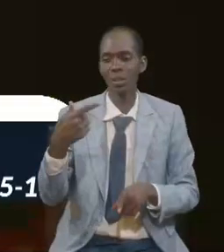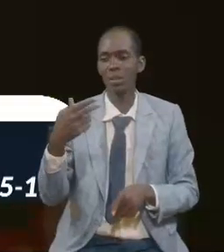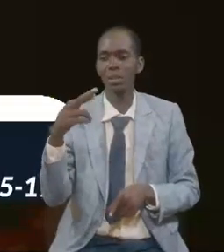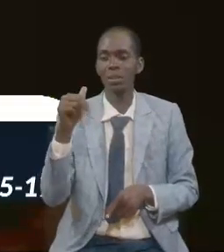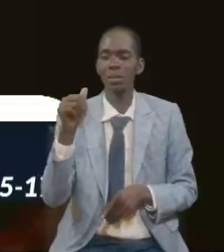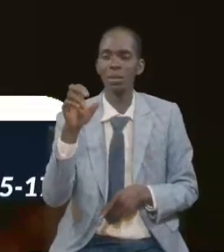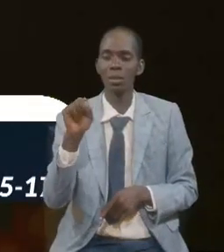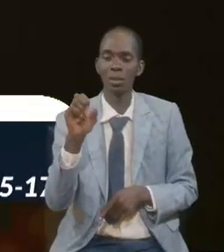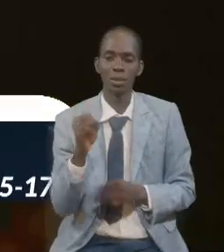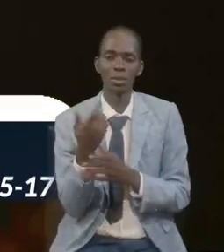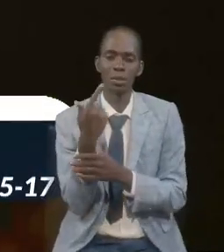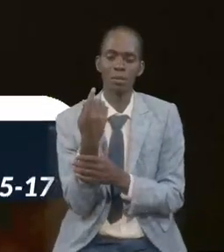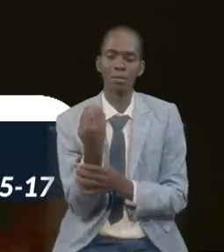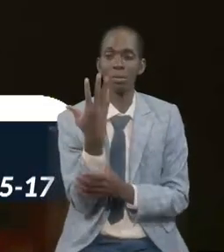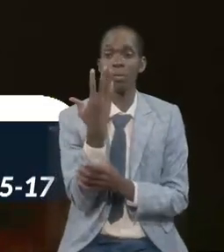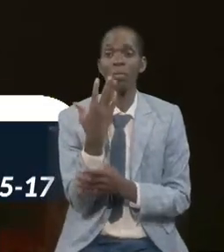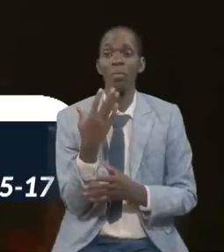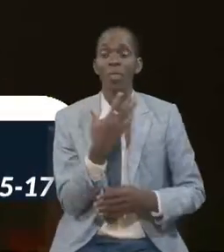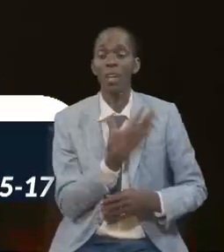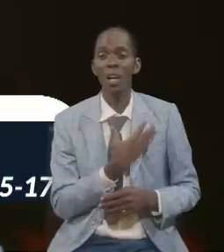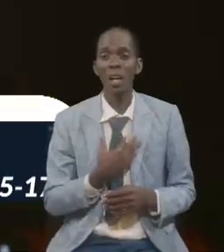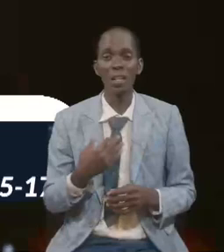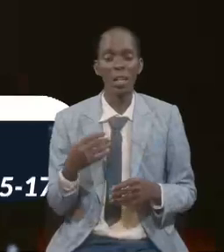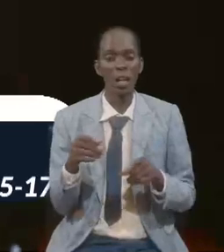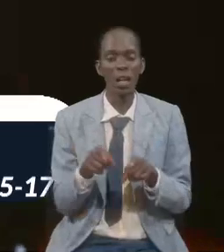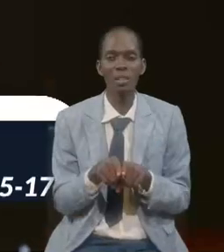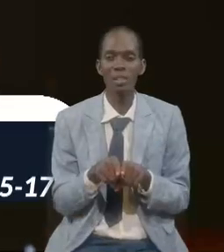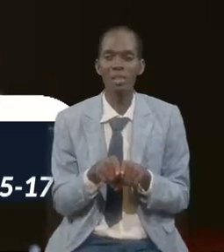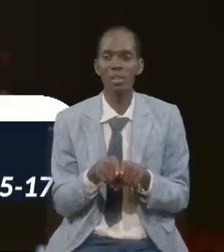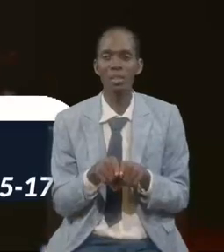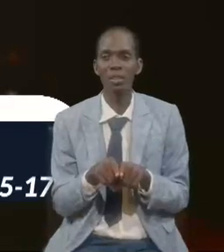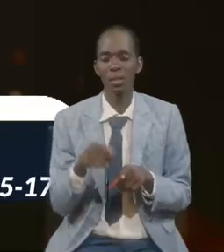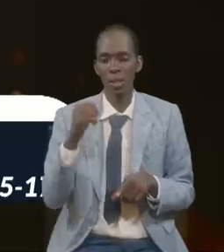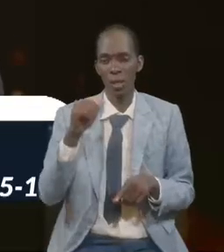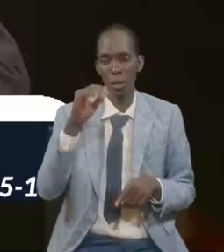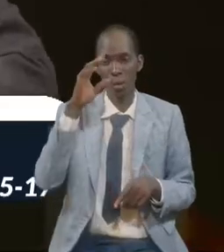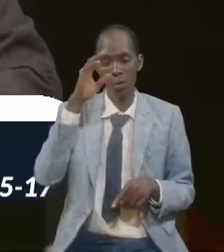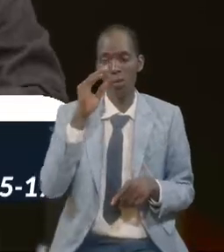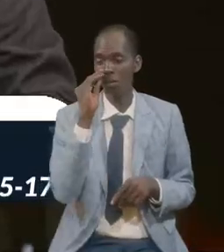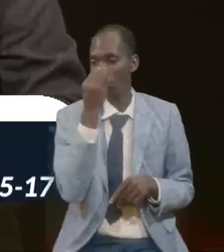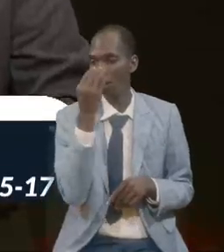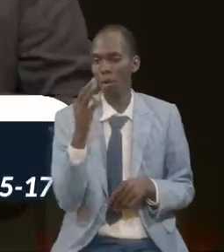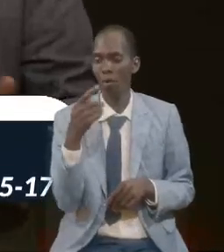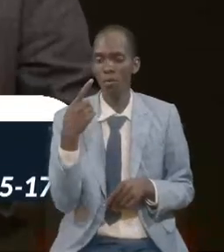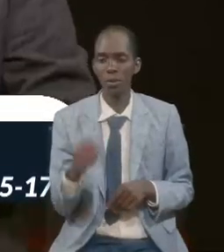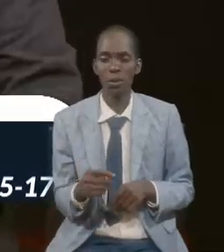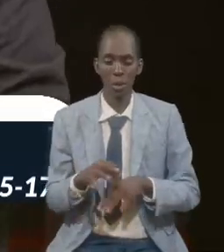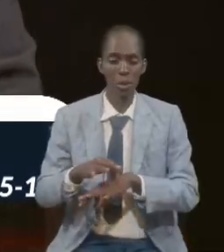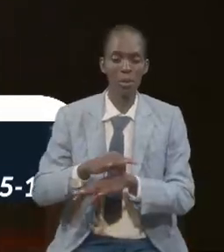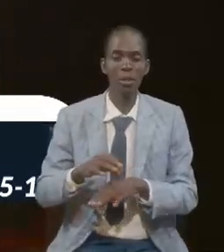jours sont comme l'herbe. Il fleurit comme la fleur des